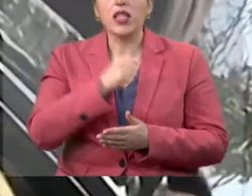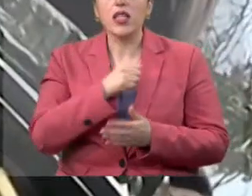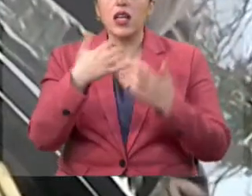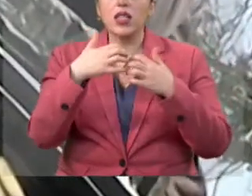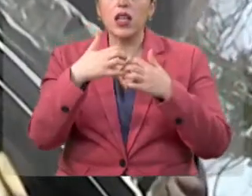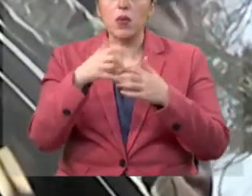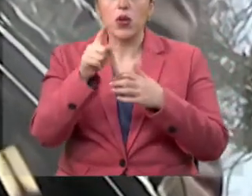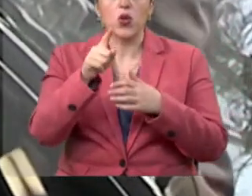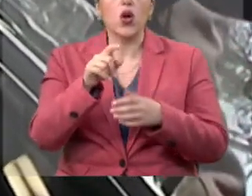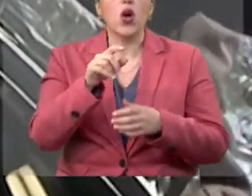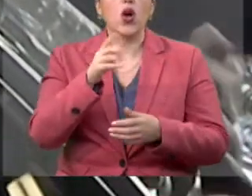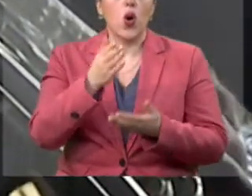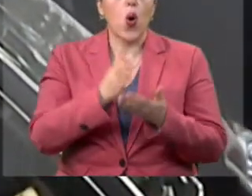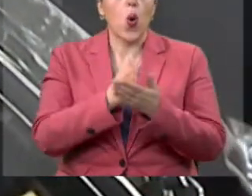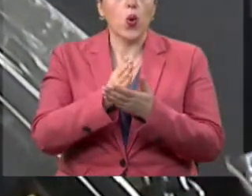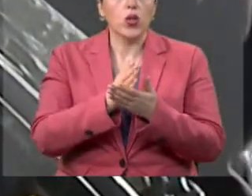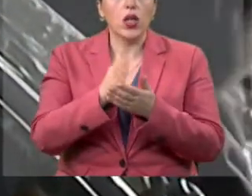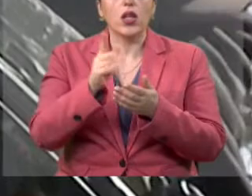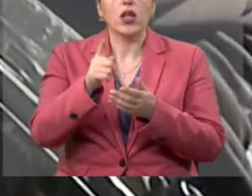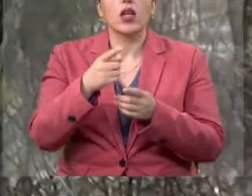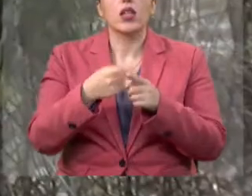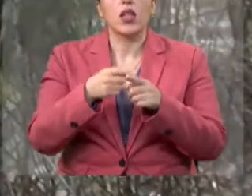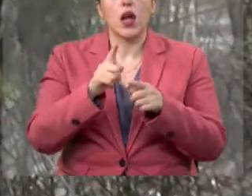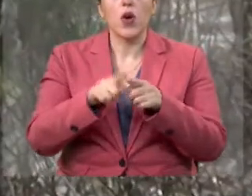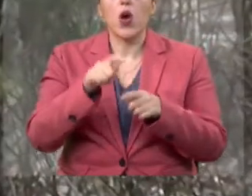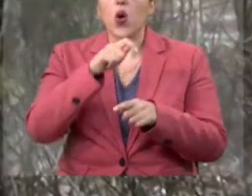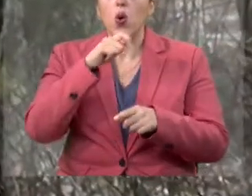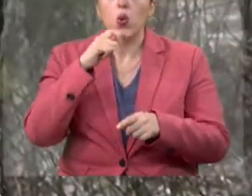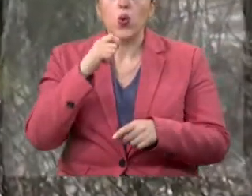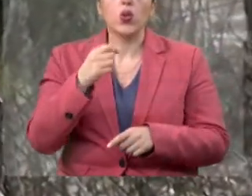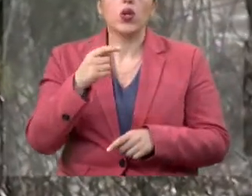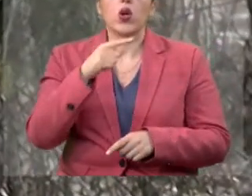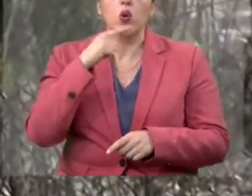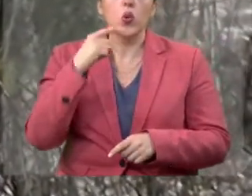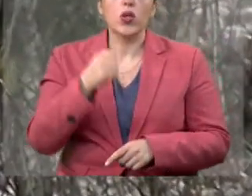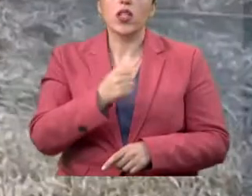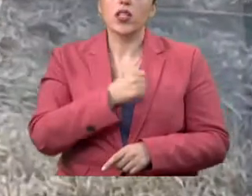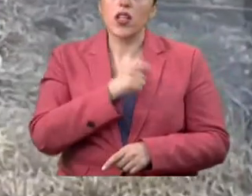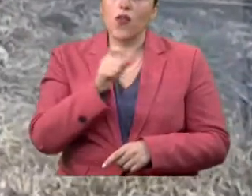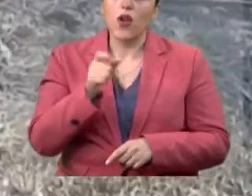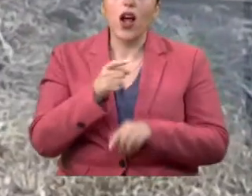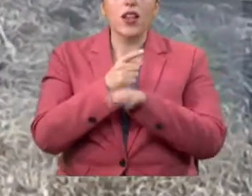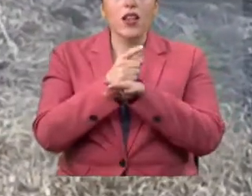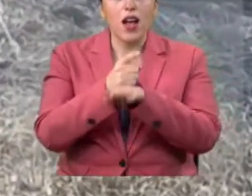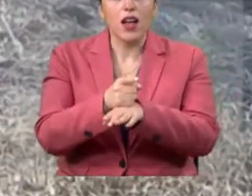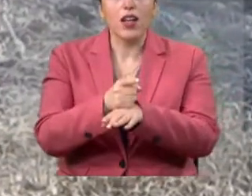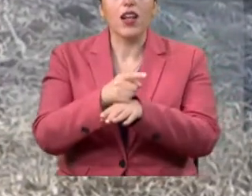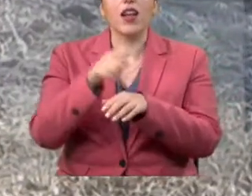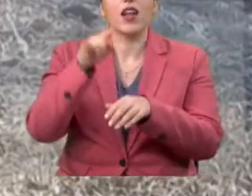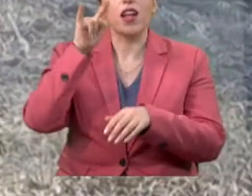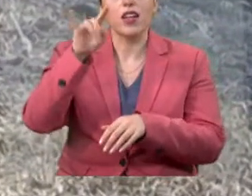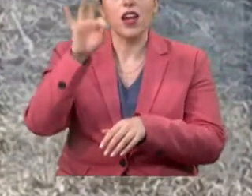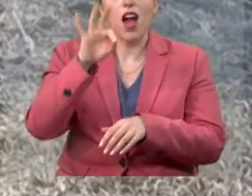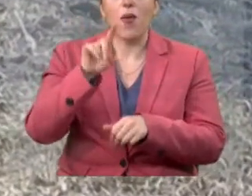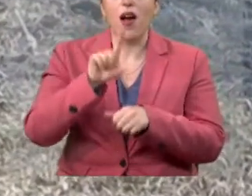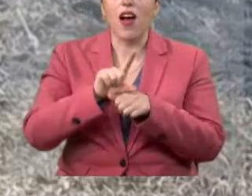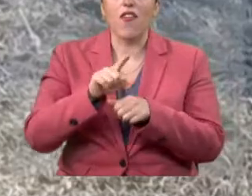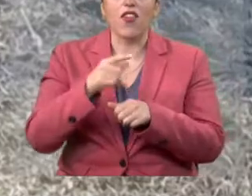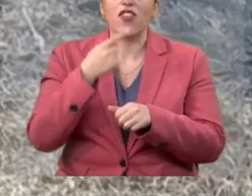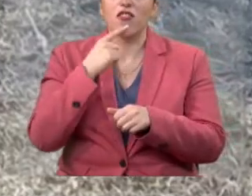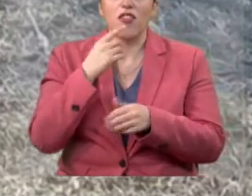զենքերը, որոնք նրա խոսքով քաոս են ստեղծում ռուս զինվորականների, նրանց տանկերի, ուղղաթիռների և ինքնաթիռների համար։ ԱՄՆ-ի և